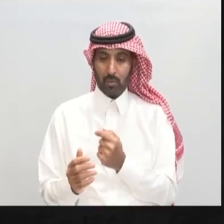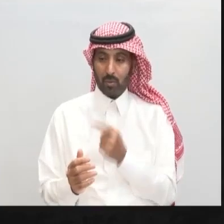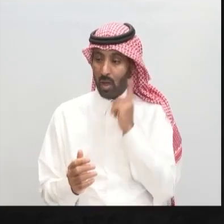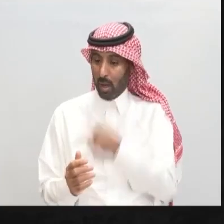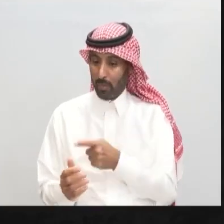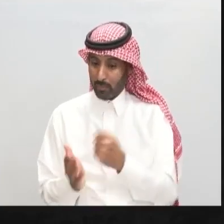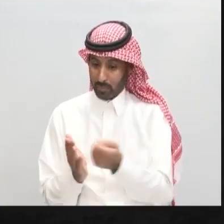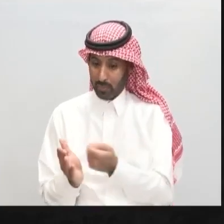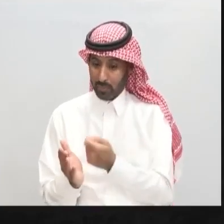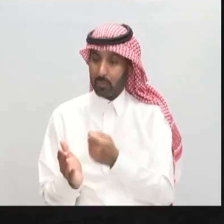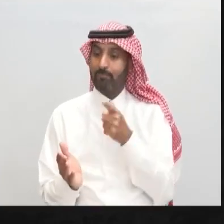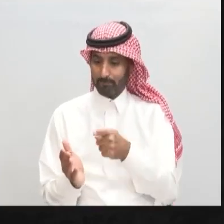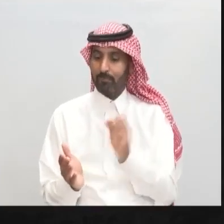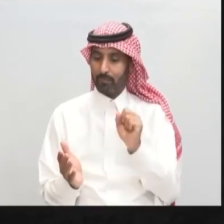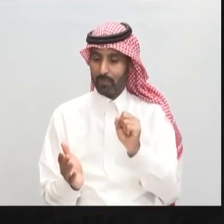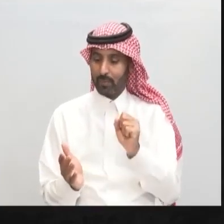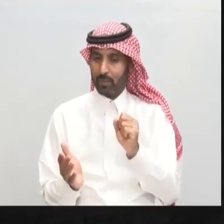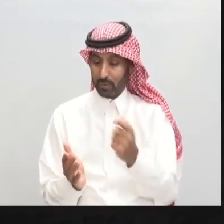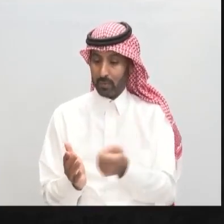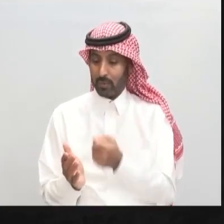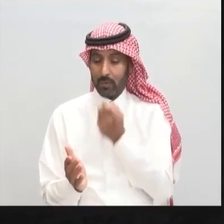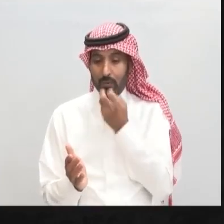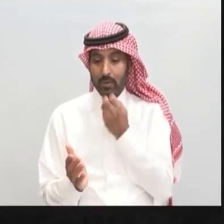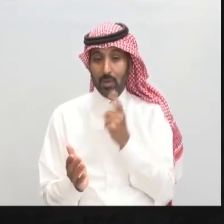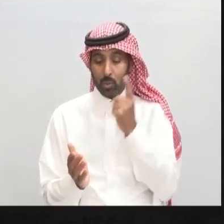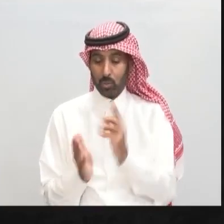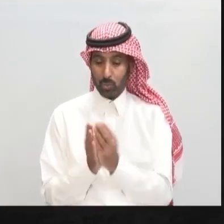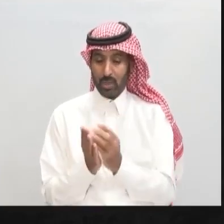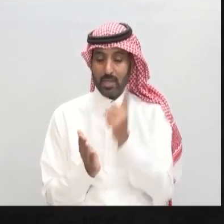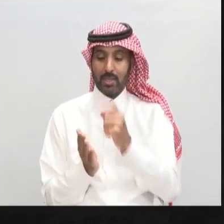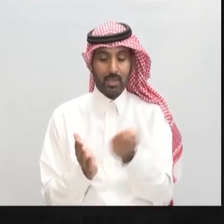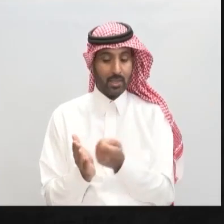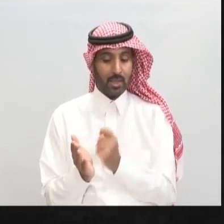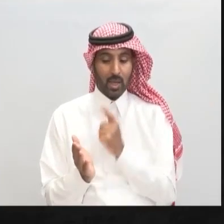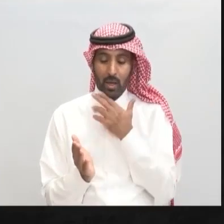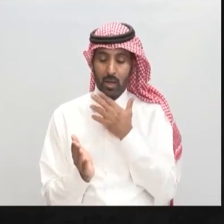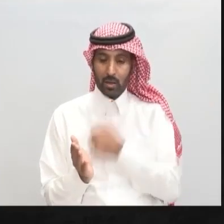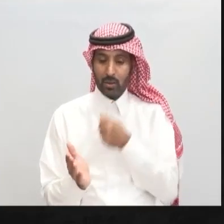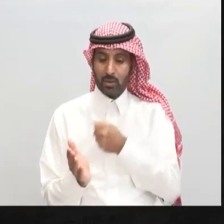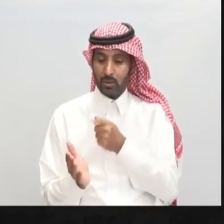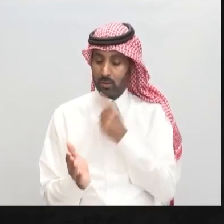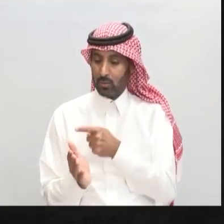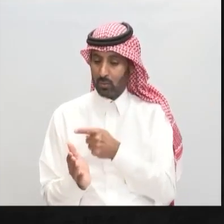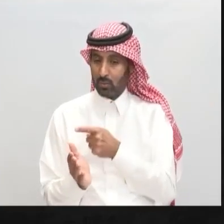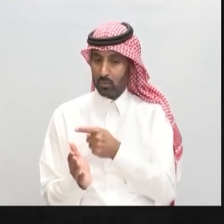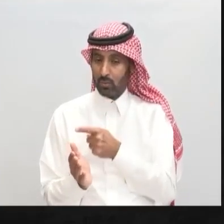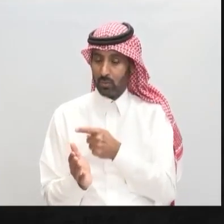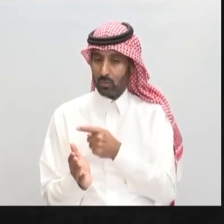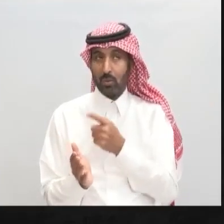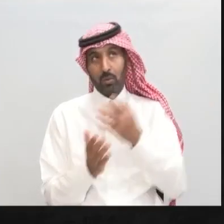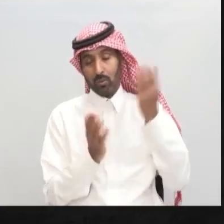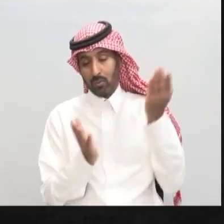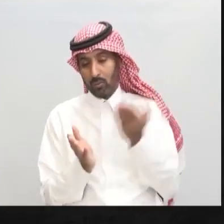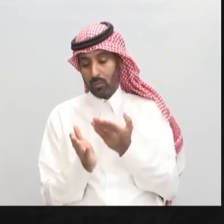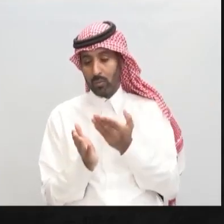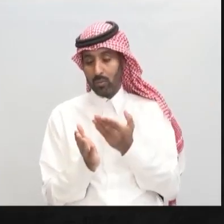لكن هل كان القران مكتوب نقول نعم مكتوب كيف لا والنبي عليه الصلاه والسلام اذا نزل عليه